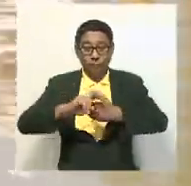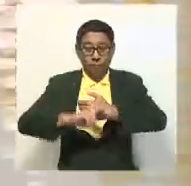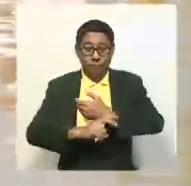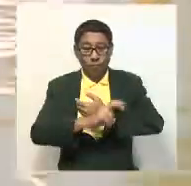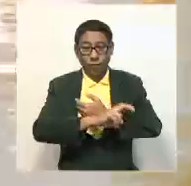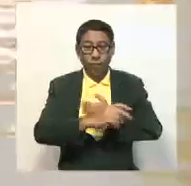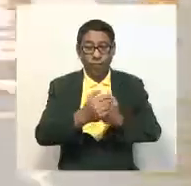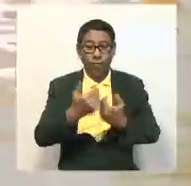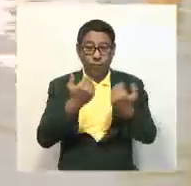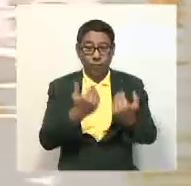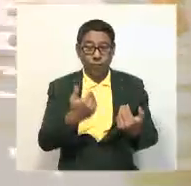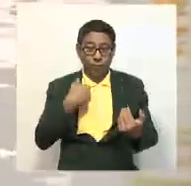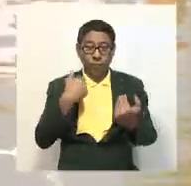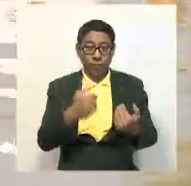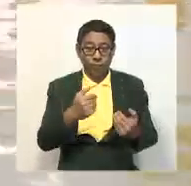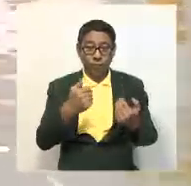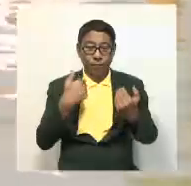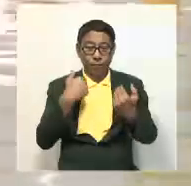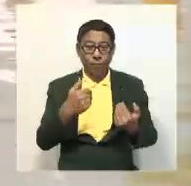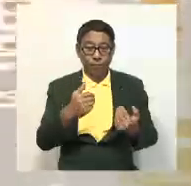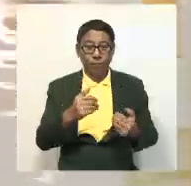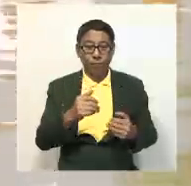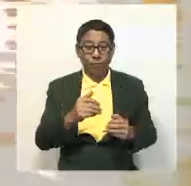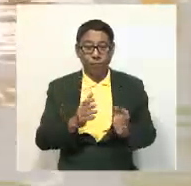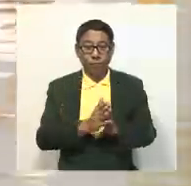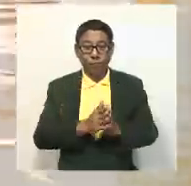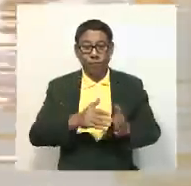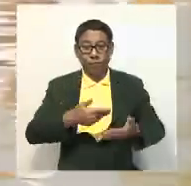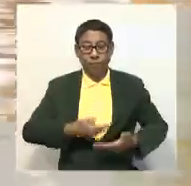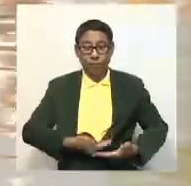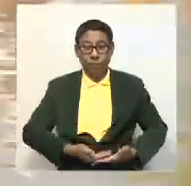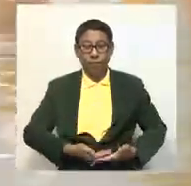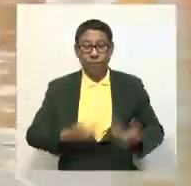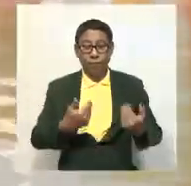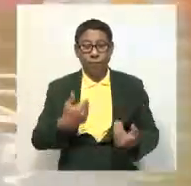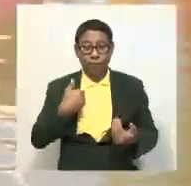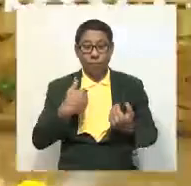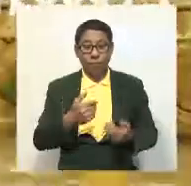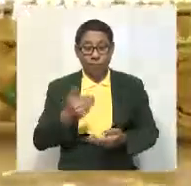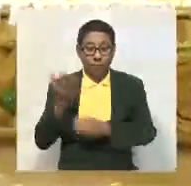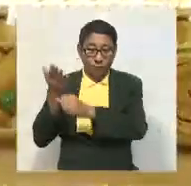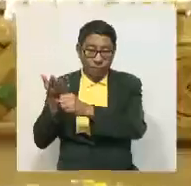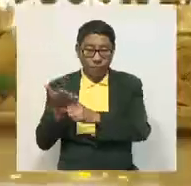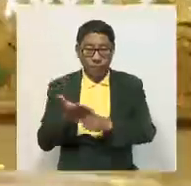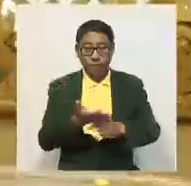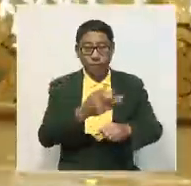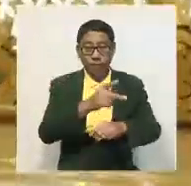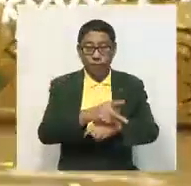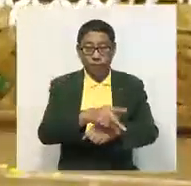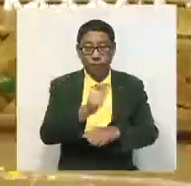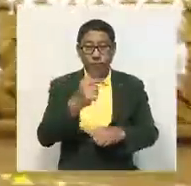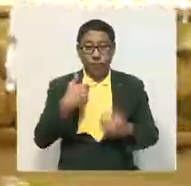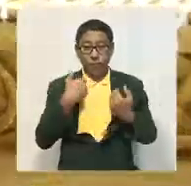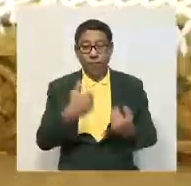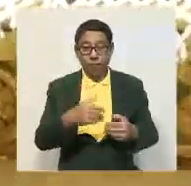รือนี้เป็นที่ประดิษฐานของพระพุทธมหาธรรมราชาพระองค์ประธานที่ใช้ในพิธีโด